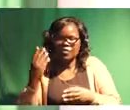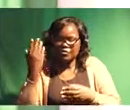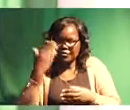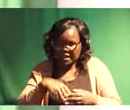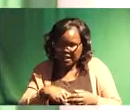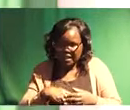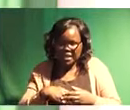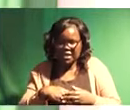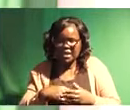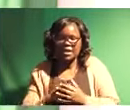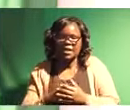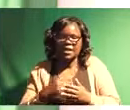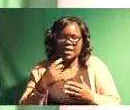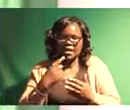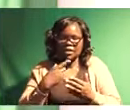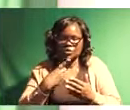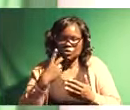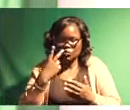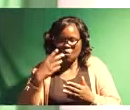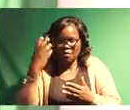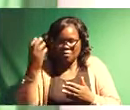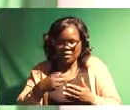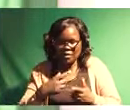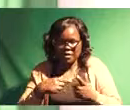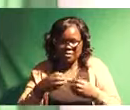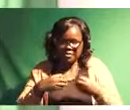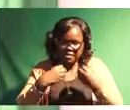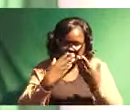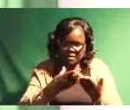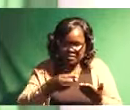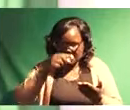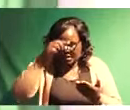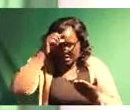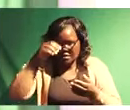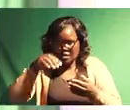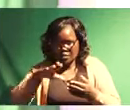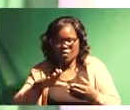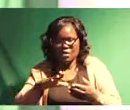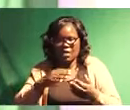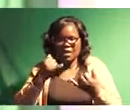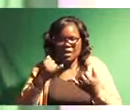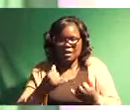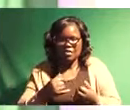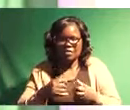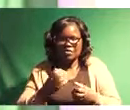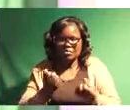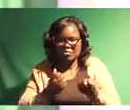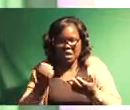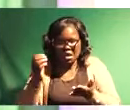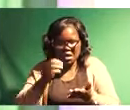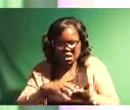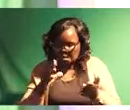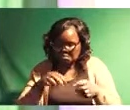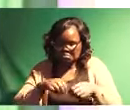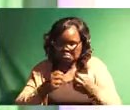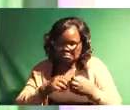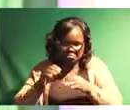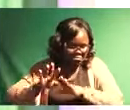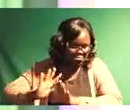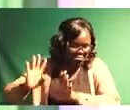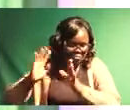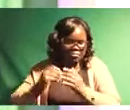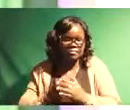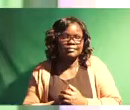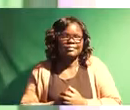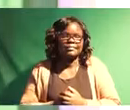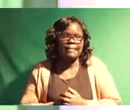nitamalizia in 2 months, nitakuja ni handover kwa huyu governor. Sasa mkipeleka huko magari tena kwenda kuharibu, sasa tutakutana na